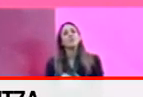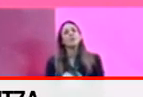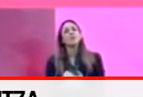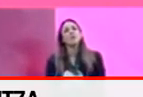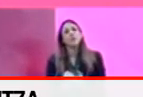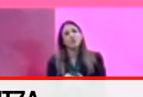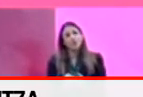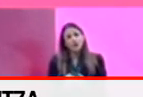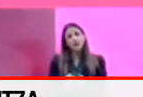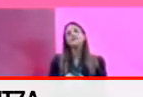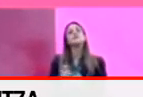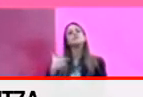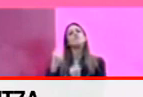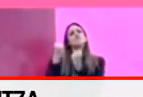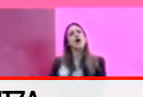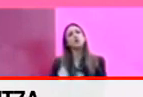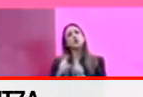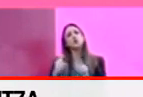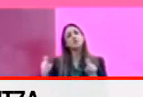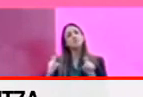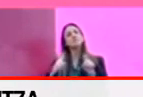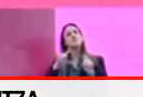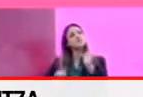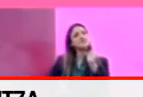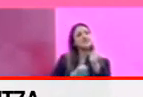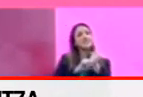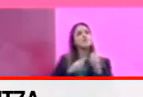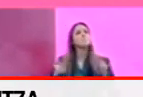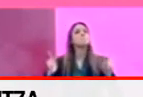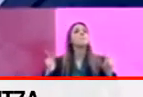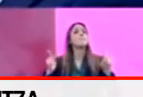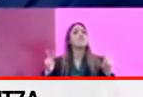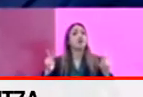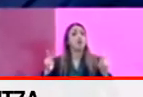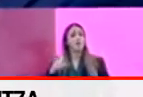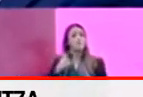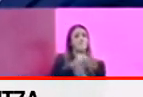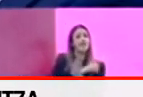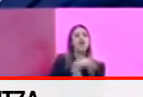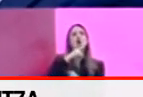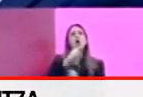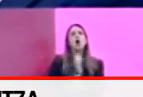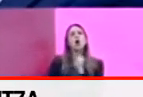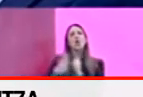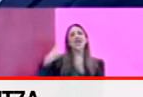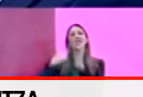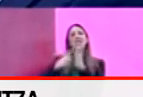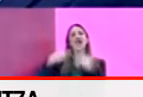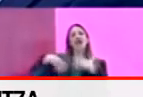και πολιτικής υπεράσπισης του Ανδρέα Παπανδρέου τα βαριά χρόνια του 1989.